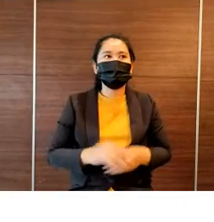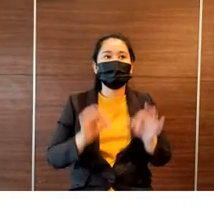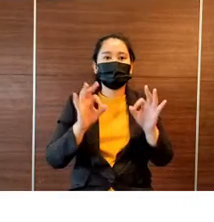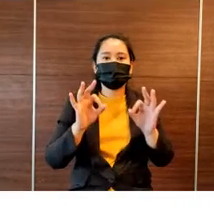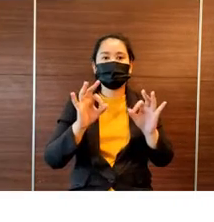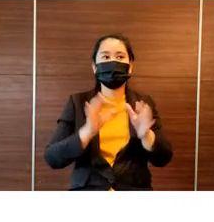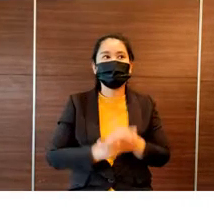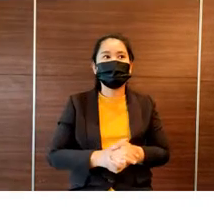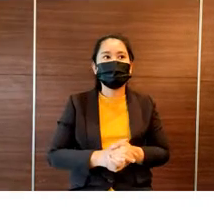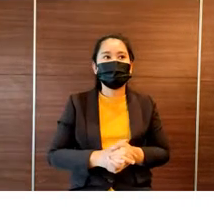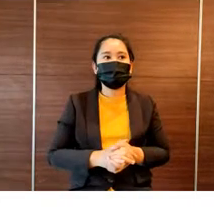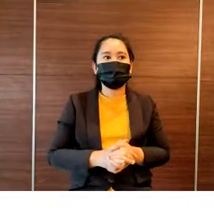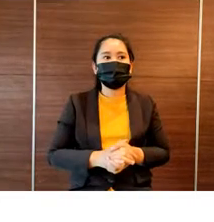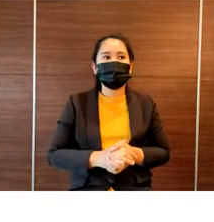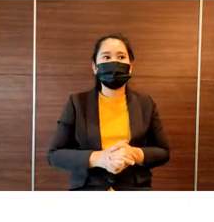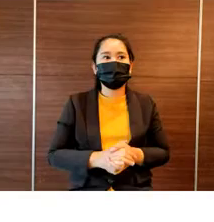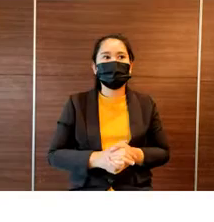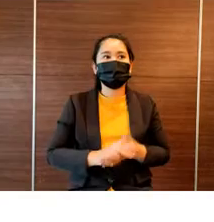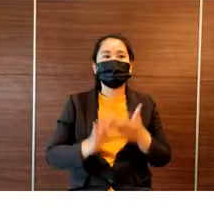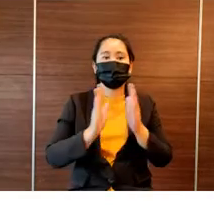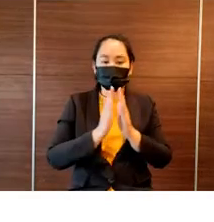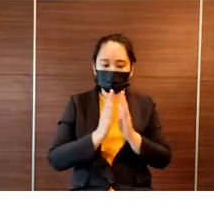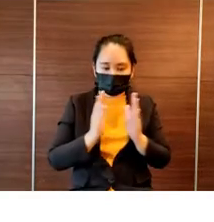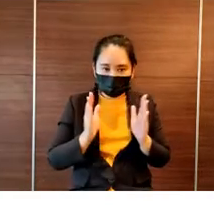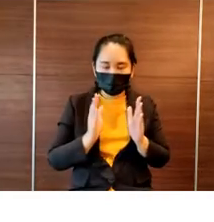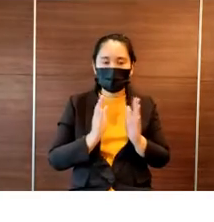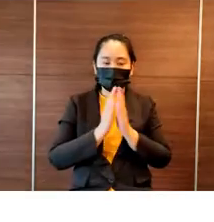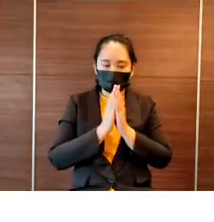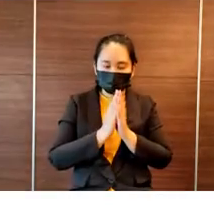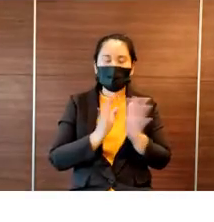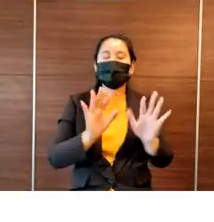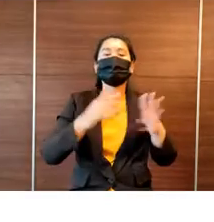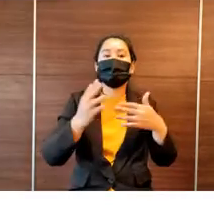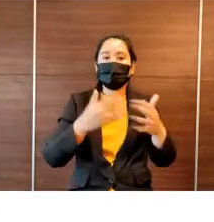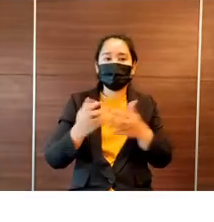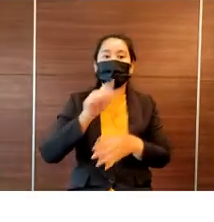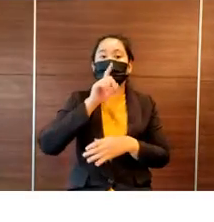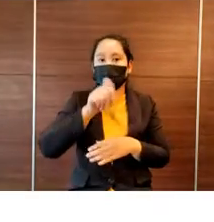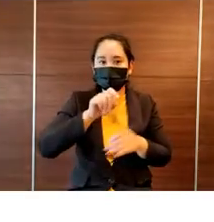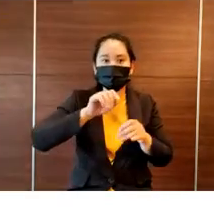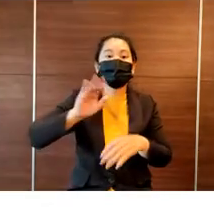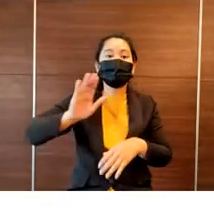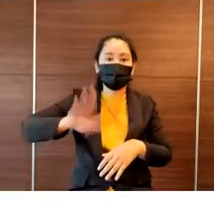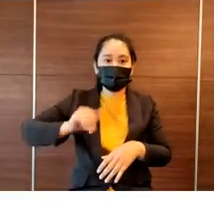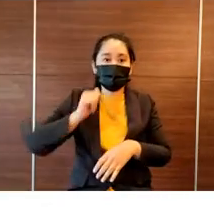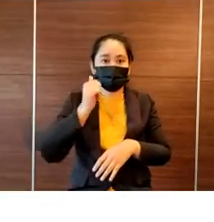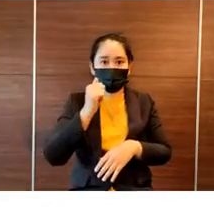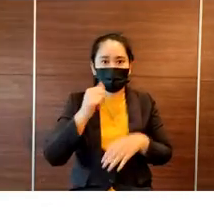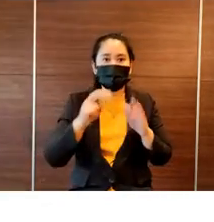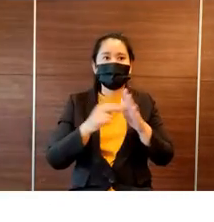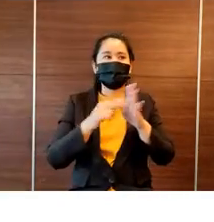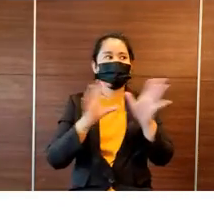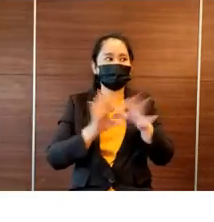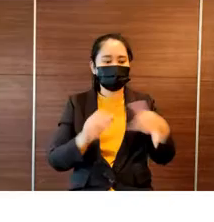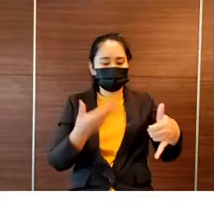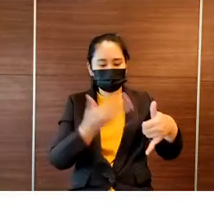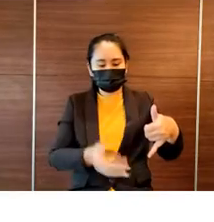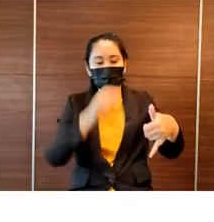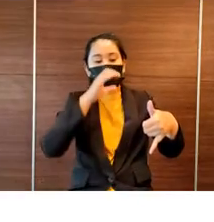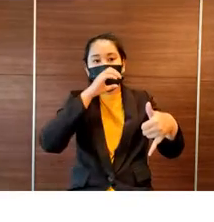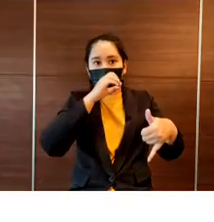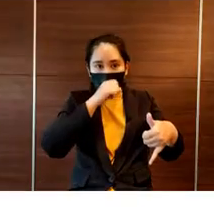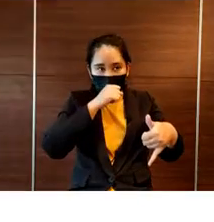เคอ่านะไปแล้วนะ ขอบพระคุณค่ะอาจารย์ดีค่ะงั้นเดี๋ยวเก็บเอาไว้นะคะเป็นประเด็นที่สำคัญเรื่องของการรักษาความลับนะคะซึ่ง